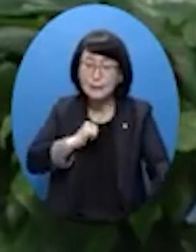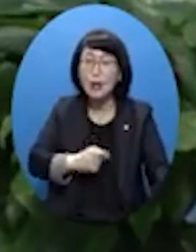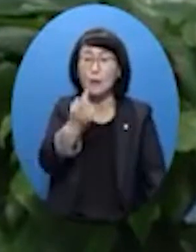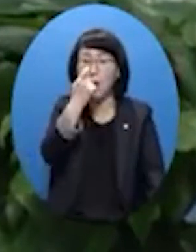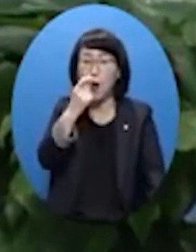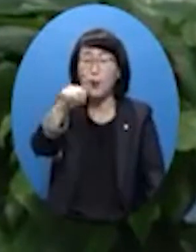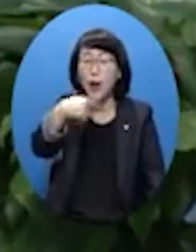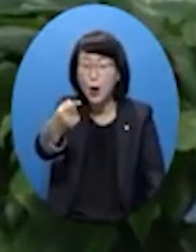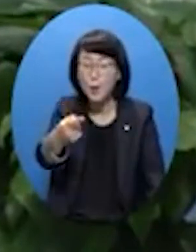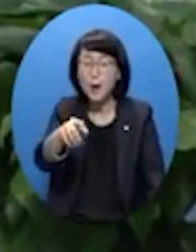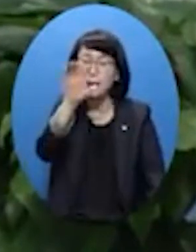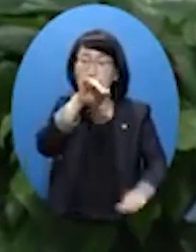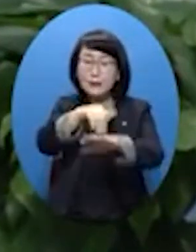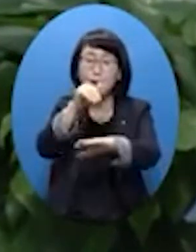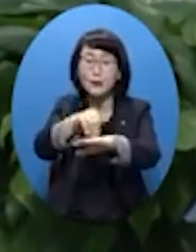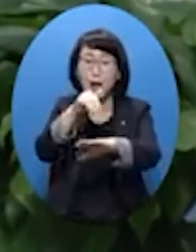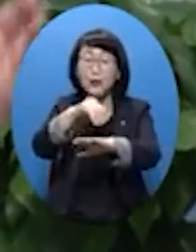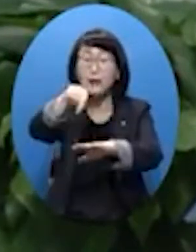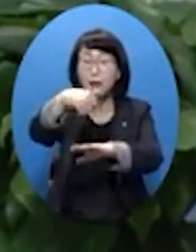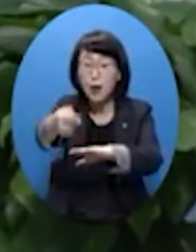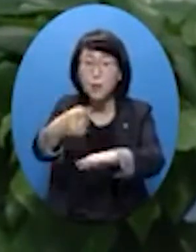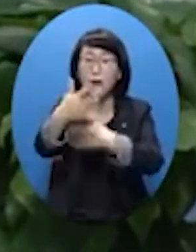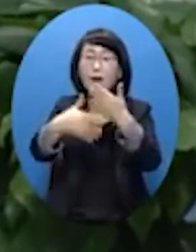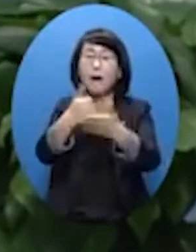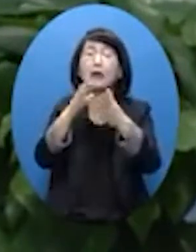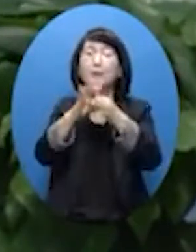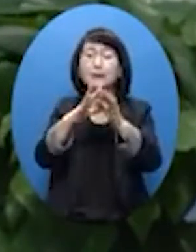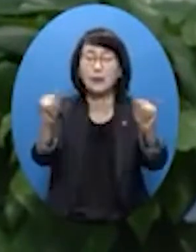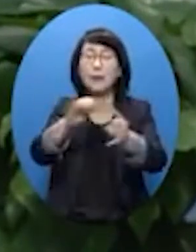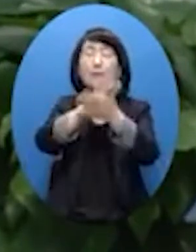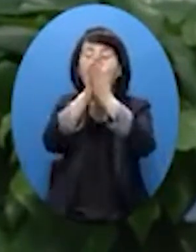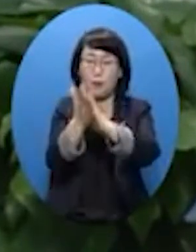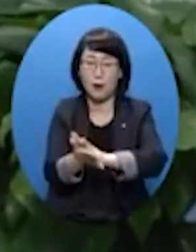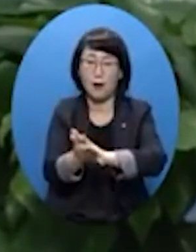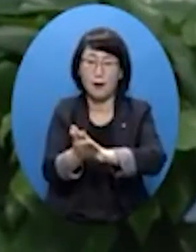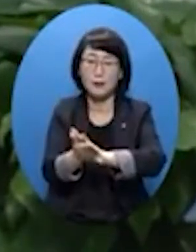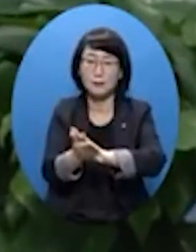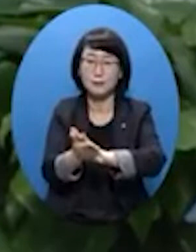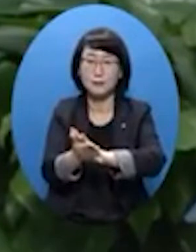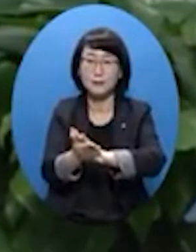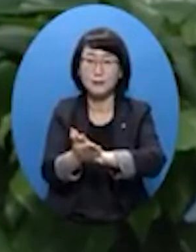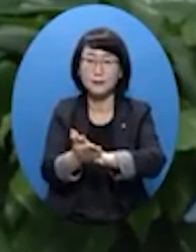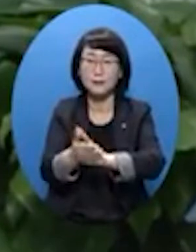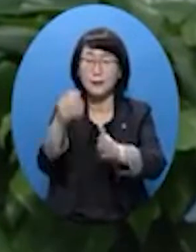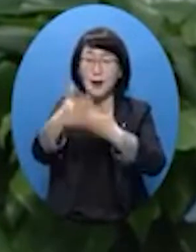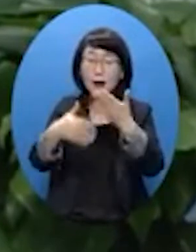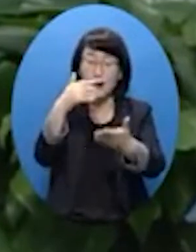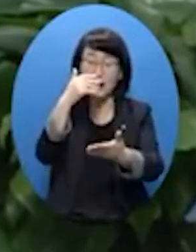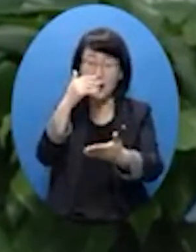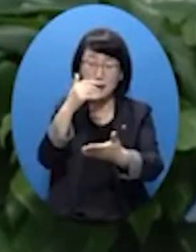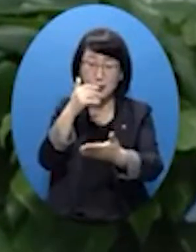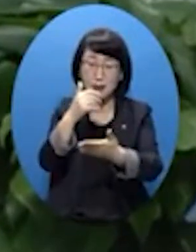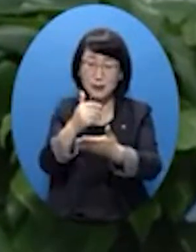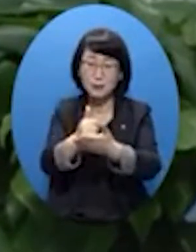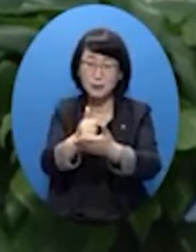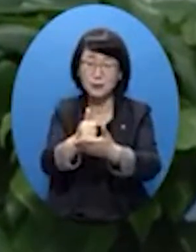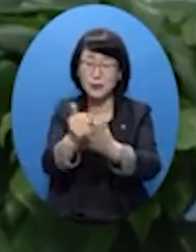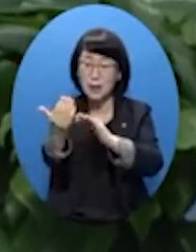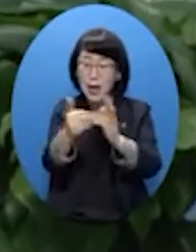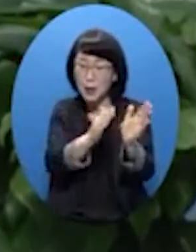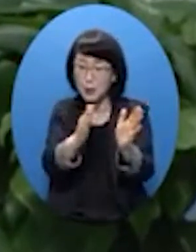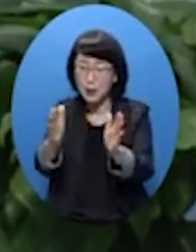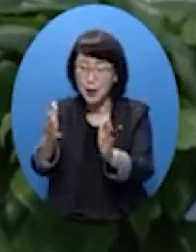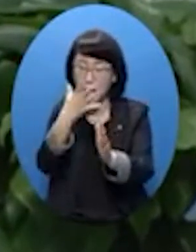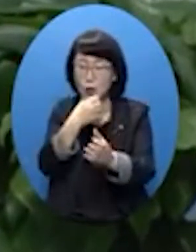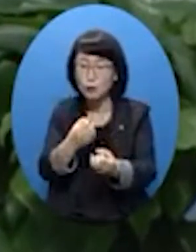다듬어 줘서 연단 되어져서 한 의상으로 바꿔 주고 난 다음 함 2배 시도는 축복을